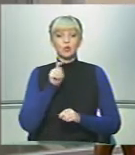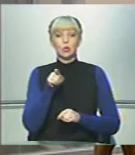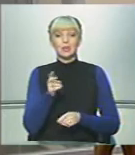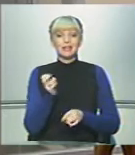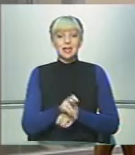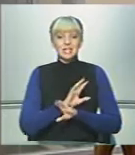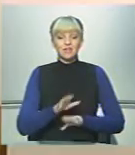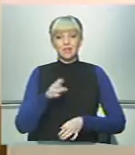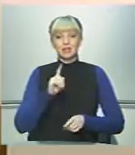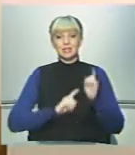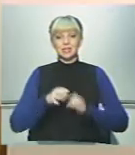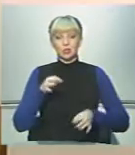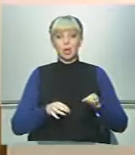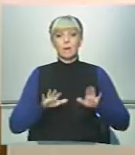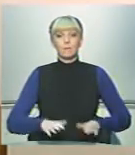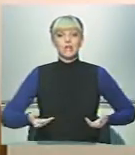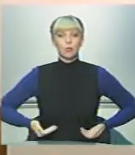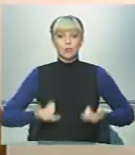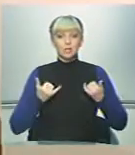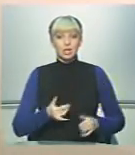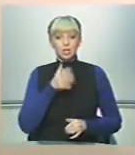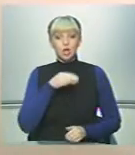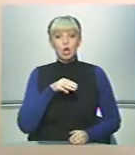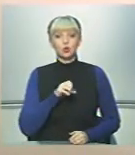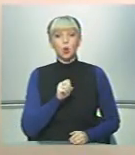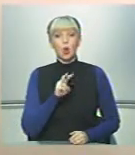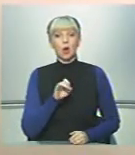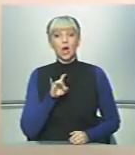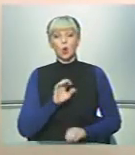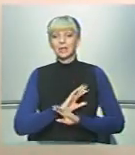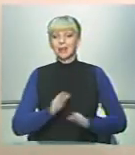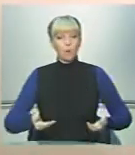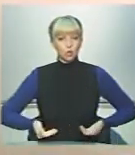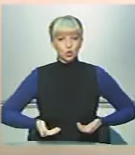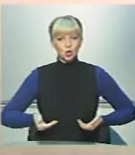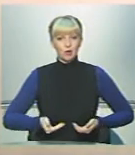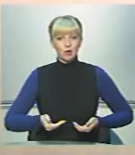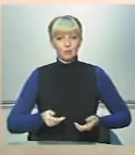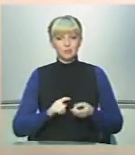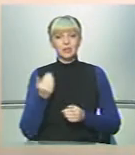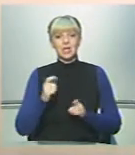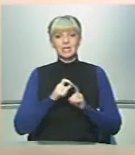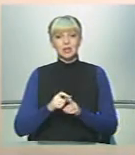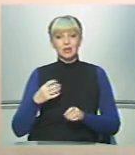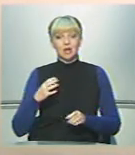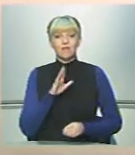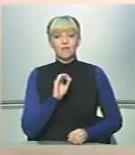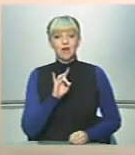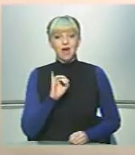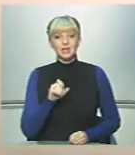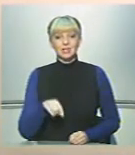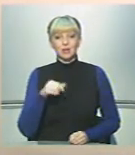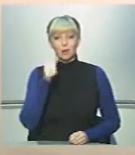з'явився на засіданні суду. За місцем проживання на даний час Токарюк не проживає. Це зі слів його сина. У вересні